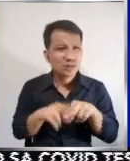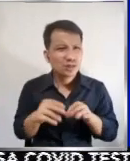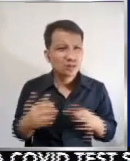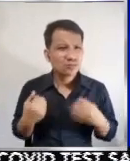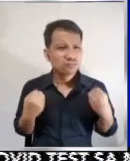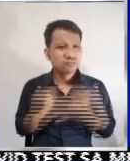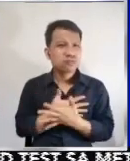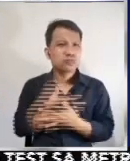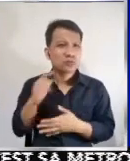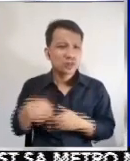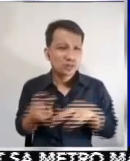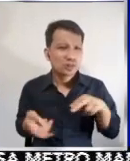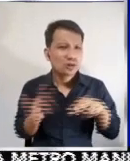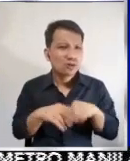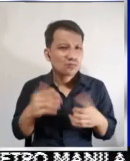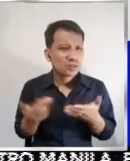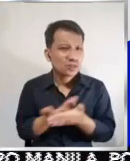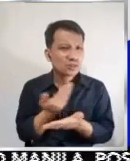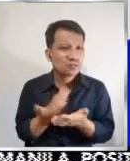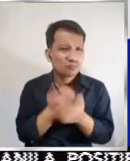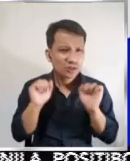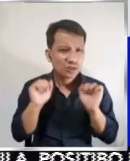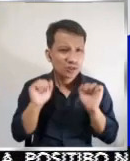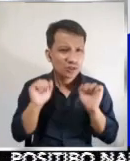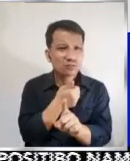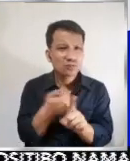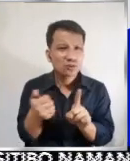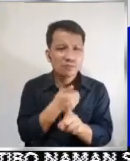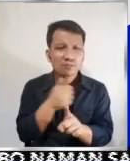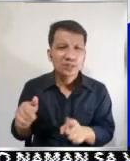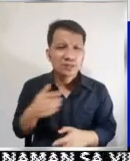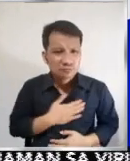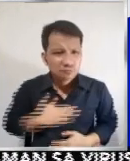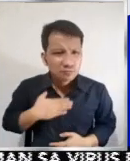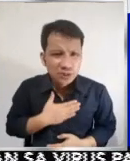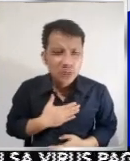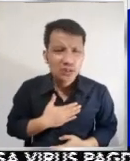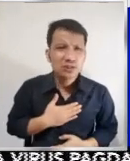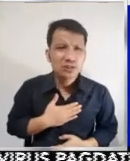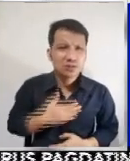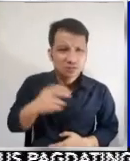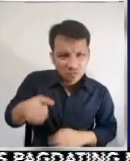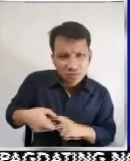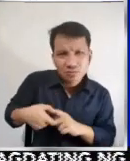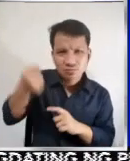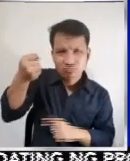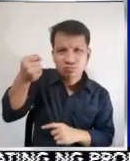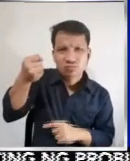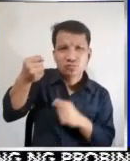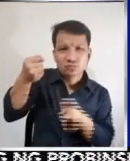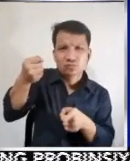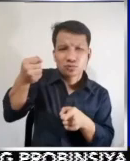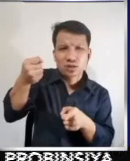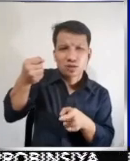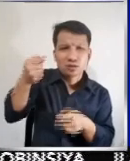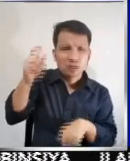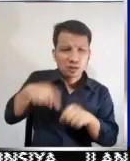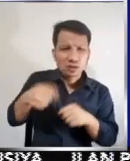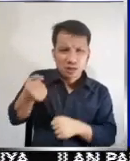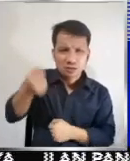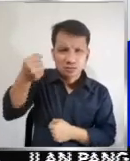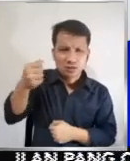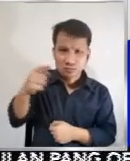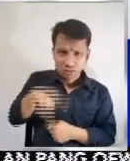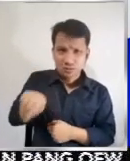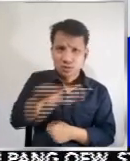itong madaling maabuso. Pakiusap nila sa Pangulo, i-veto muna ang panukala. Handa raw sila makipagtulungan para makagawa ng